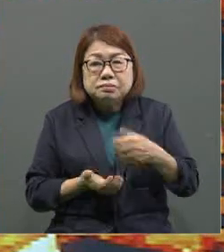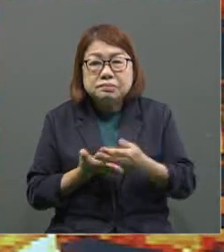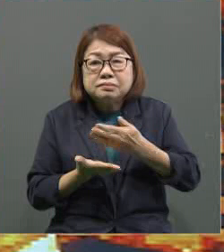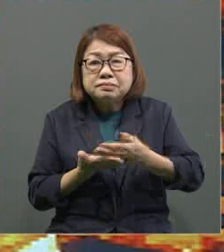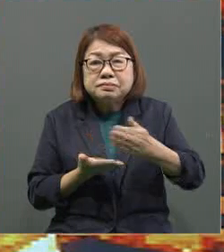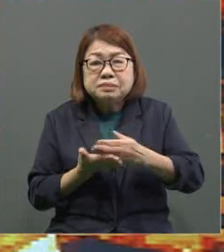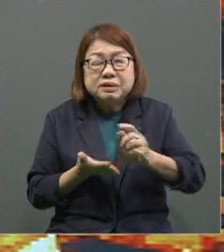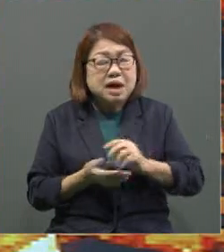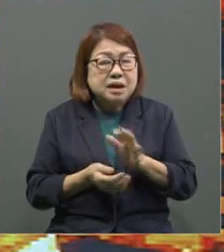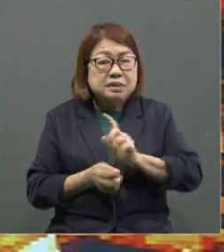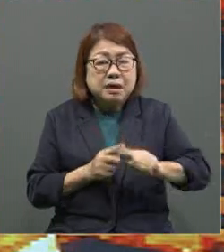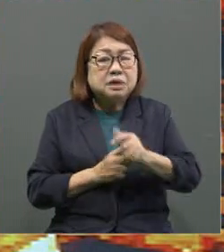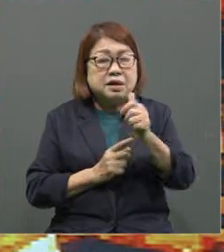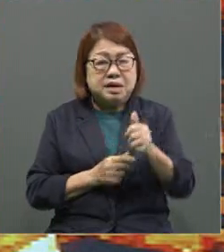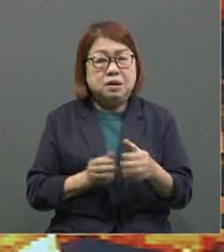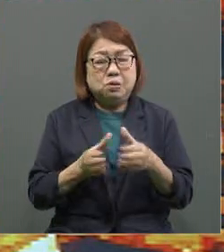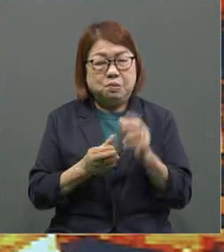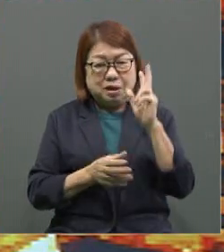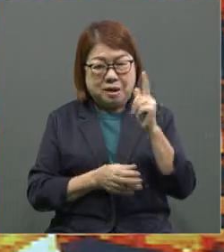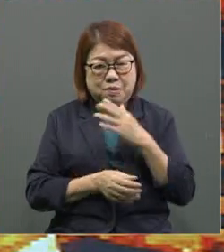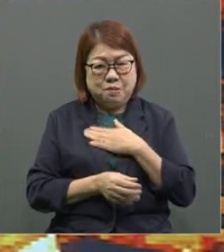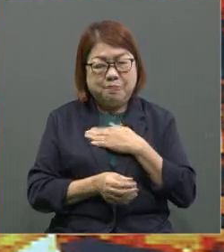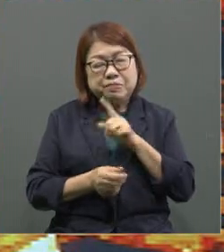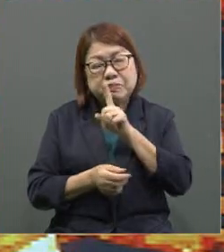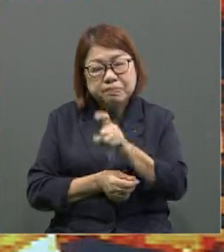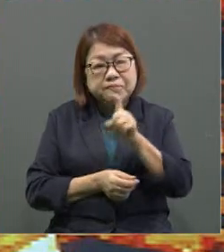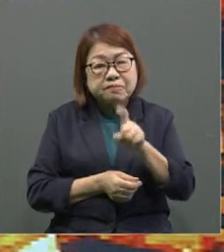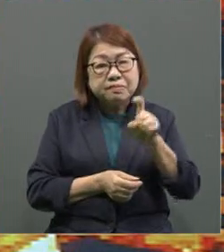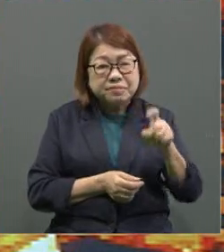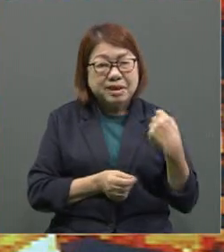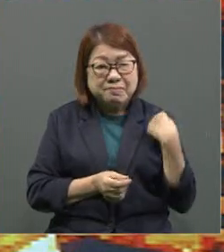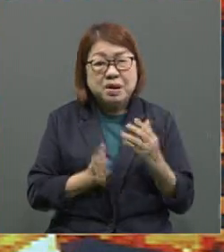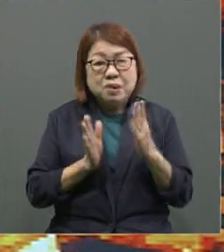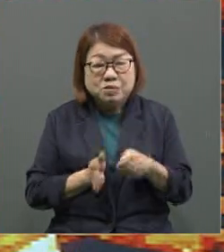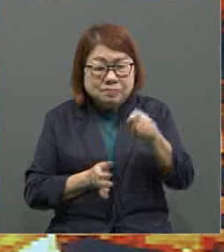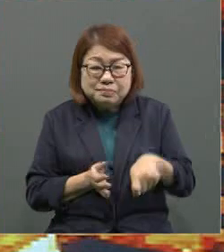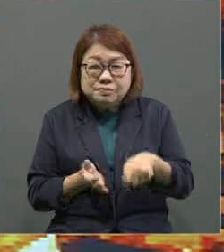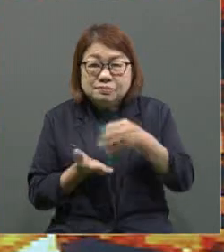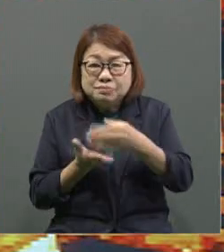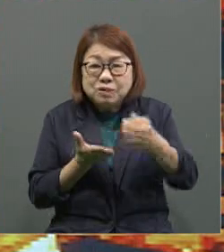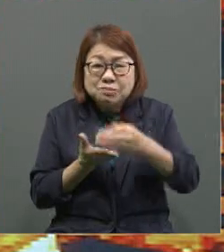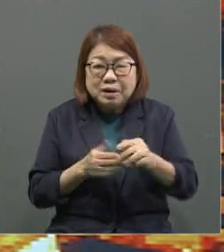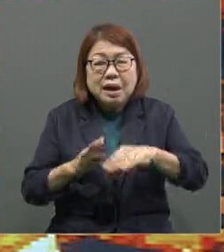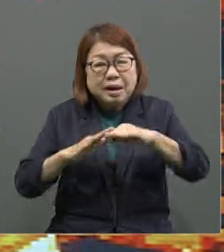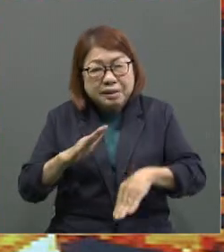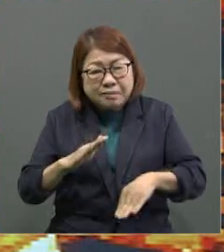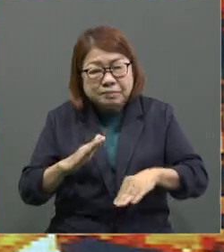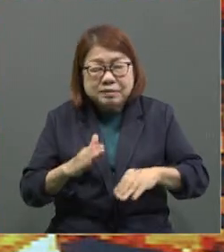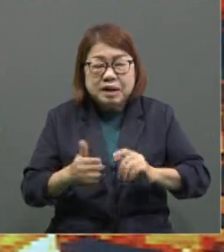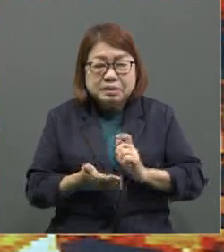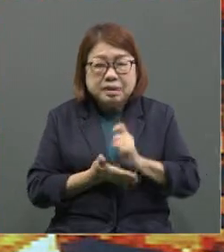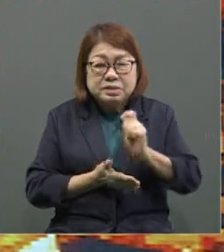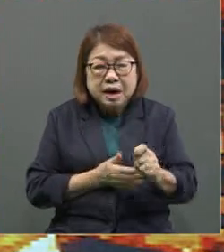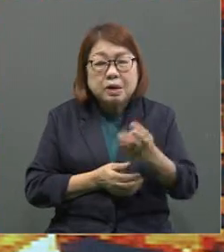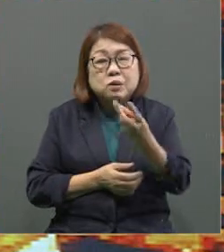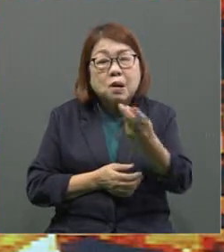ข่าว NBTเราลงพื้นที่ไปสอบถามความคิดเห็นคนที่เขาใช้บัตเครดิตเรื่องของการจ่ายขั้นต่ำจ่ายเต็มจำนวนเนี่ยตัว